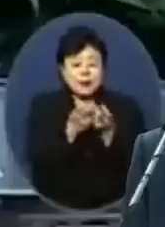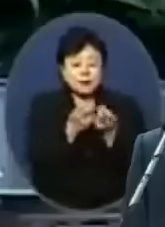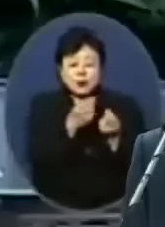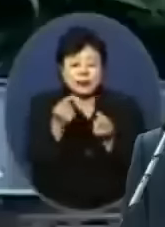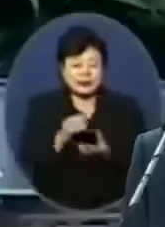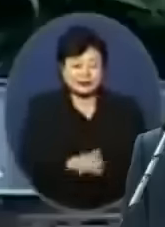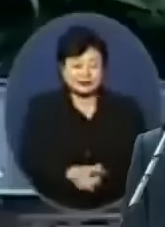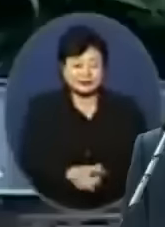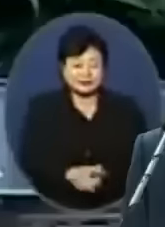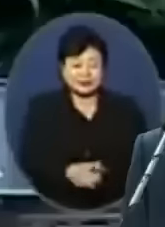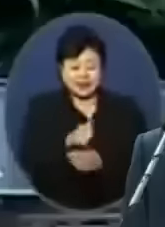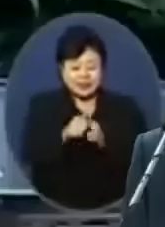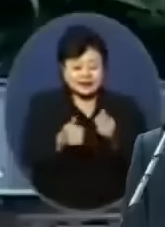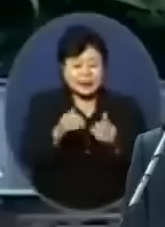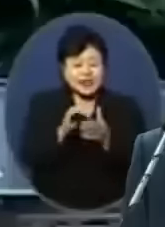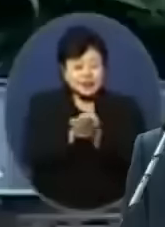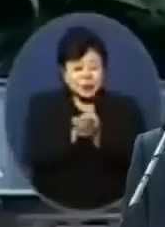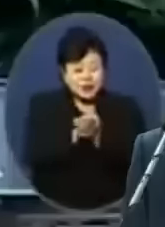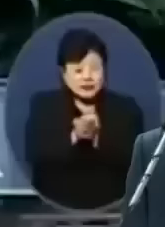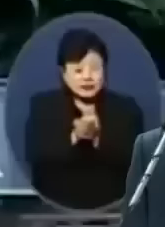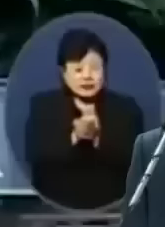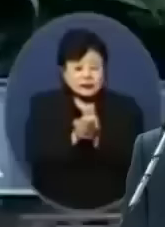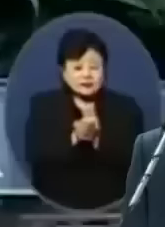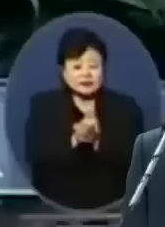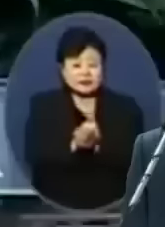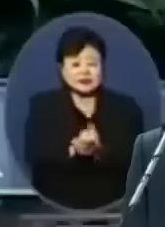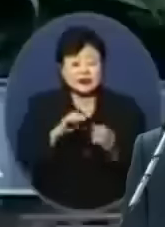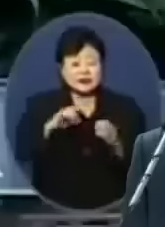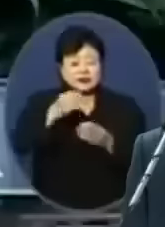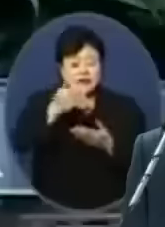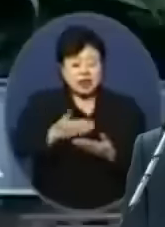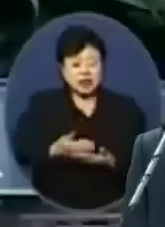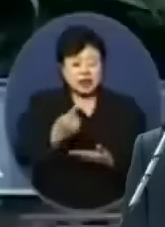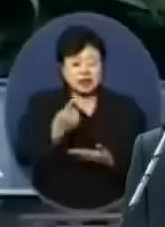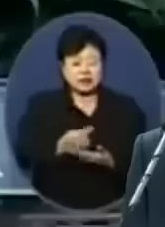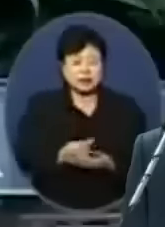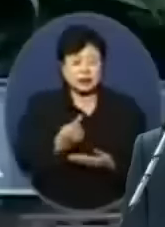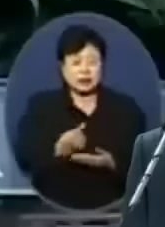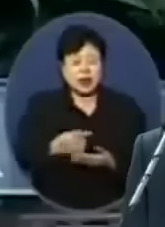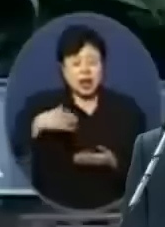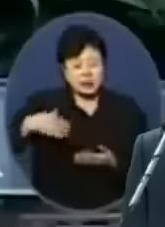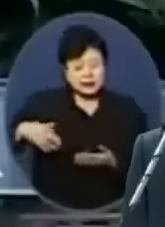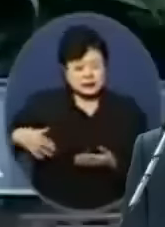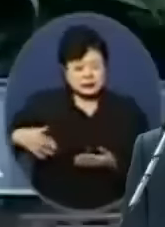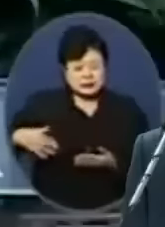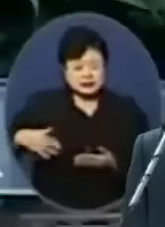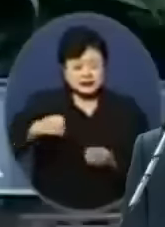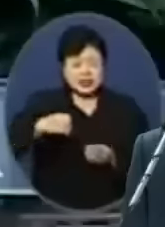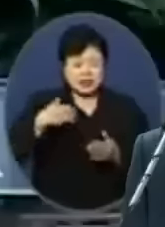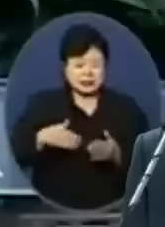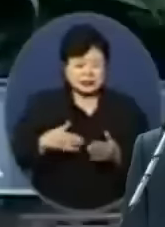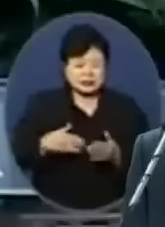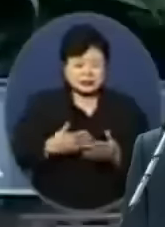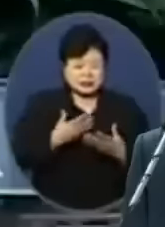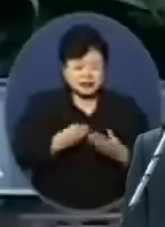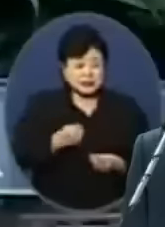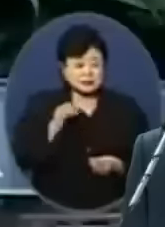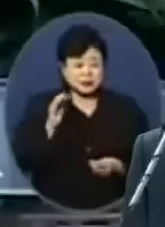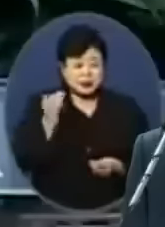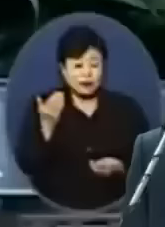것입니다. 하나님께 기도해서 응답이 올 듯 말 듯 올 듯 말 듯 해도 응답이 안 와 나중에는 낙심이